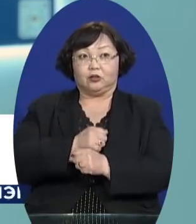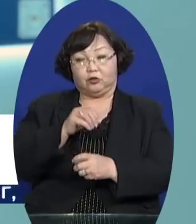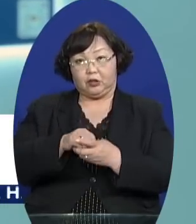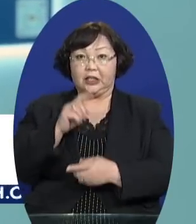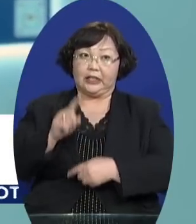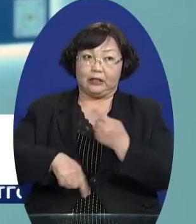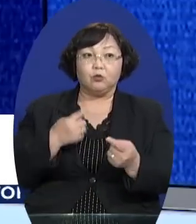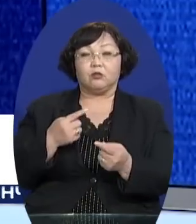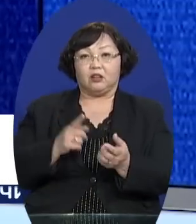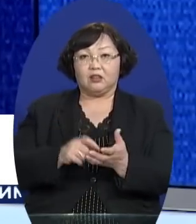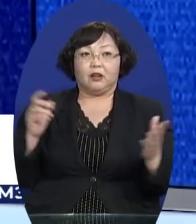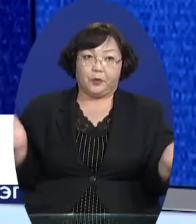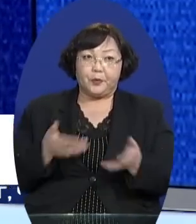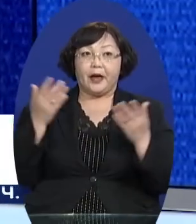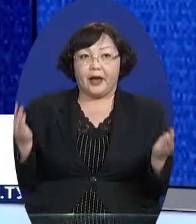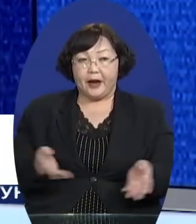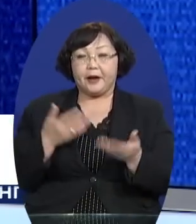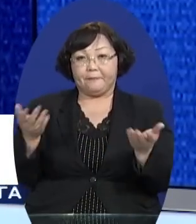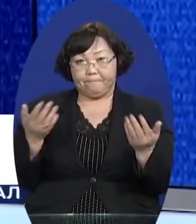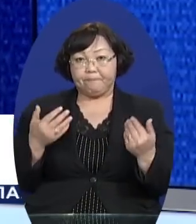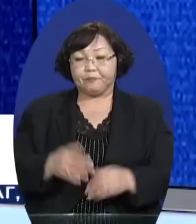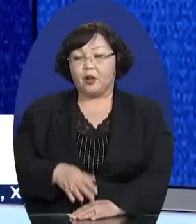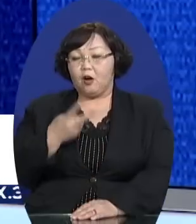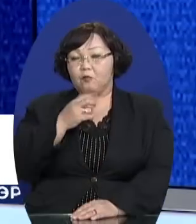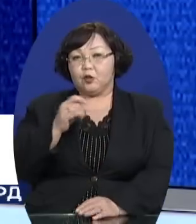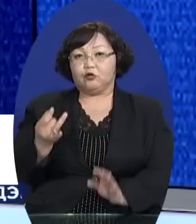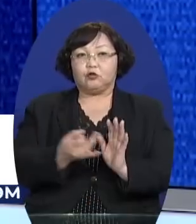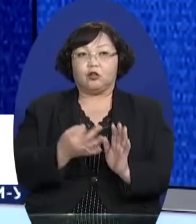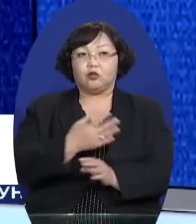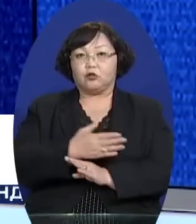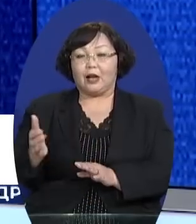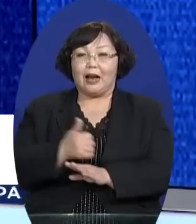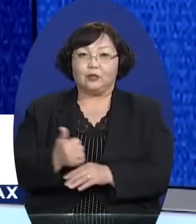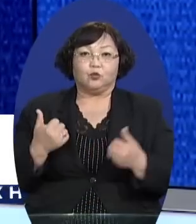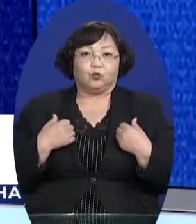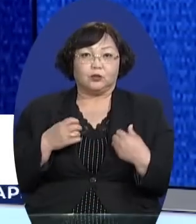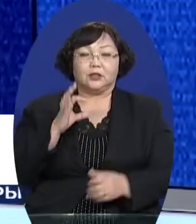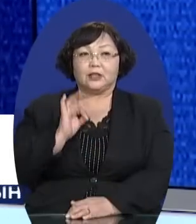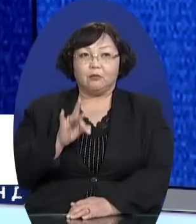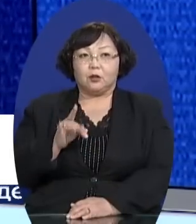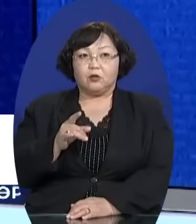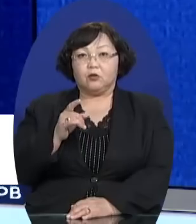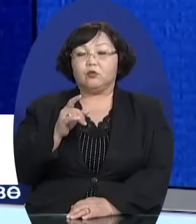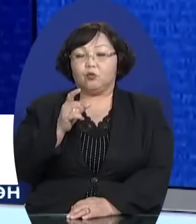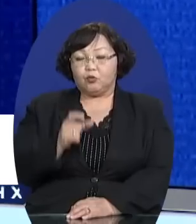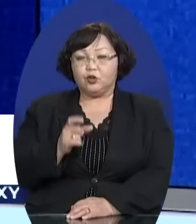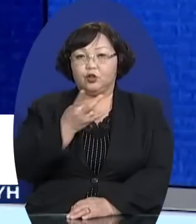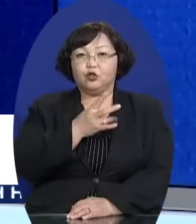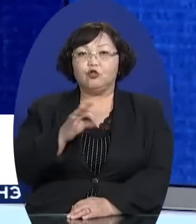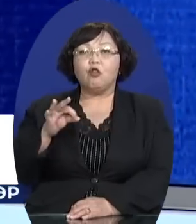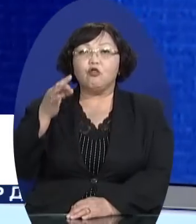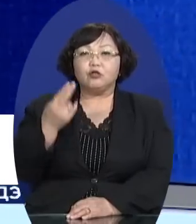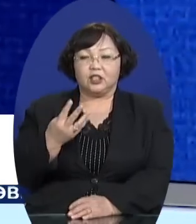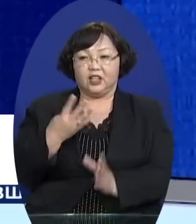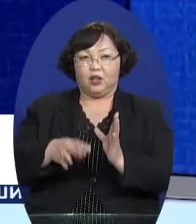санал болгож уриалж байна. Харин 2007 оноос хойш аялжуулчлалын салбарын хүний нөөц 90 орчим хувиар буурсан энэ үед за салбарын